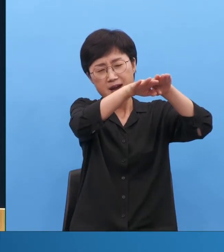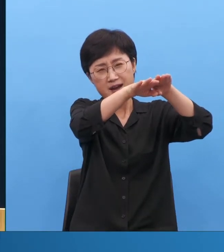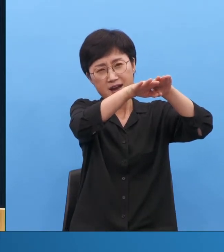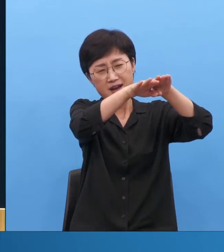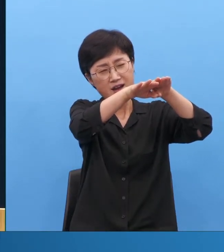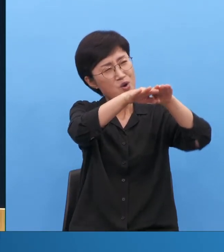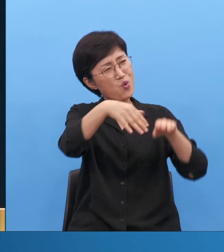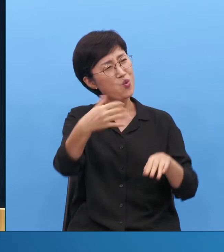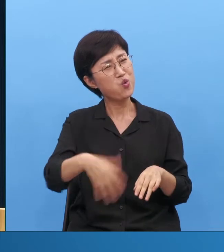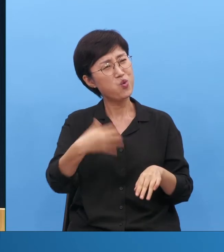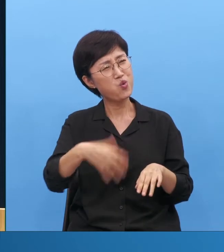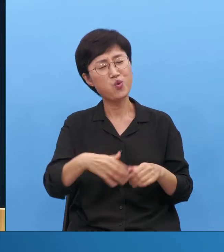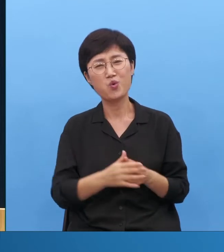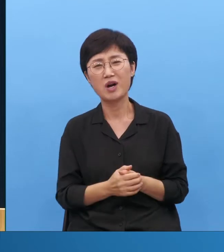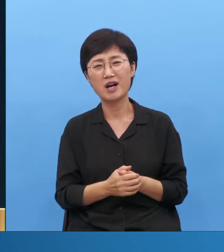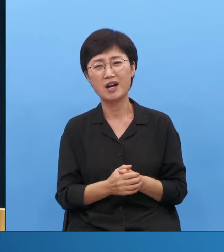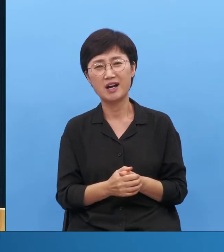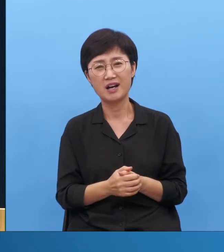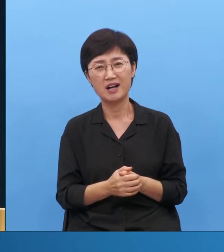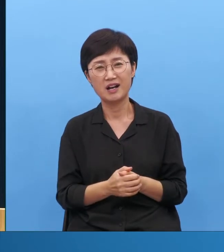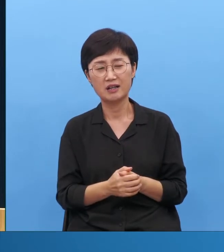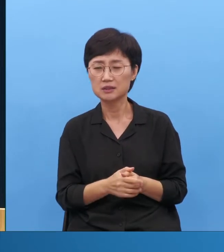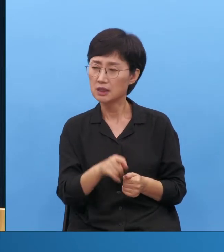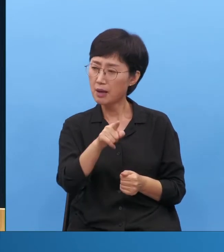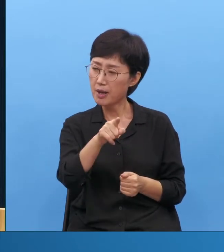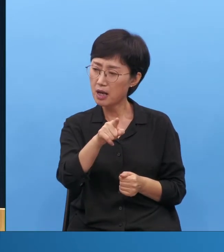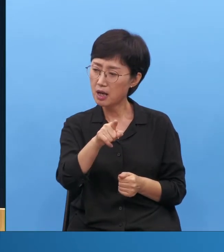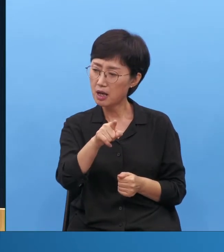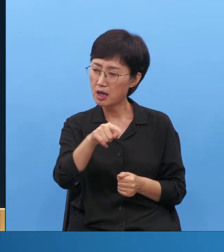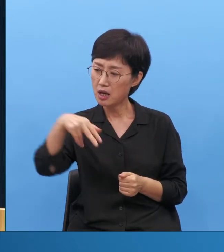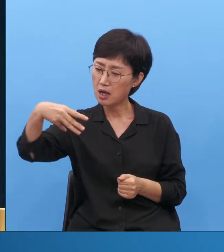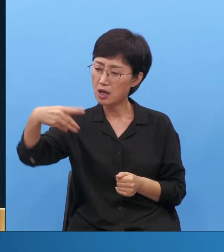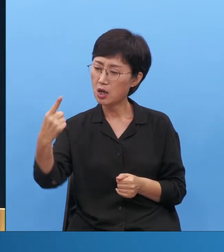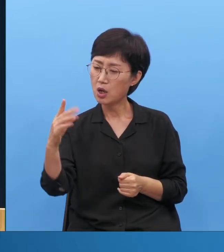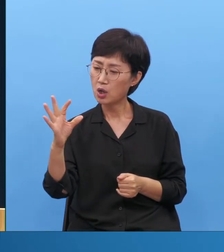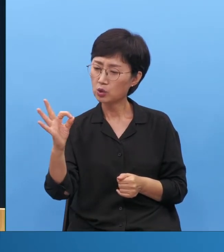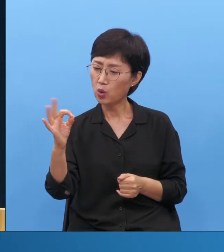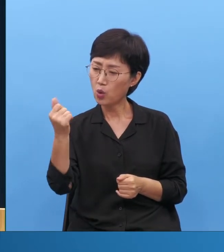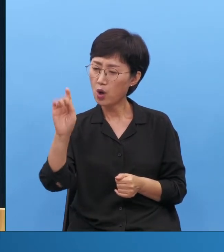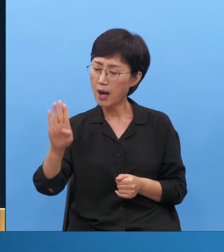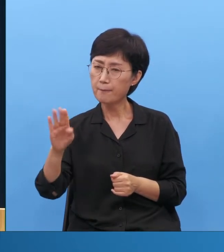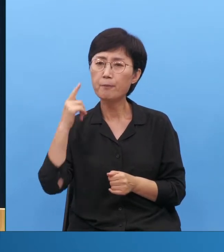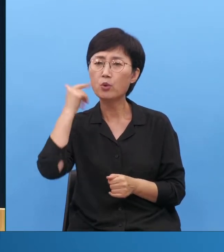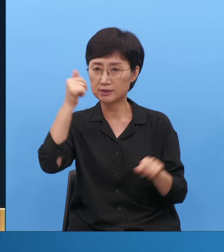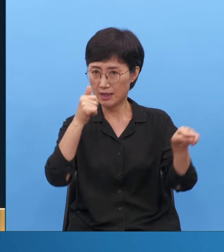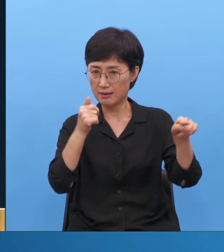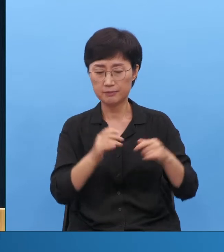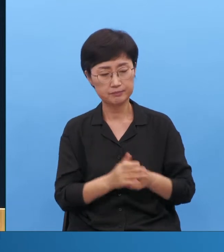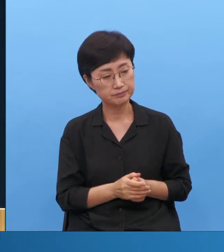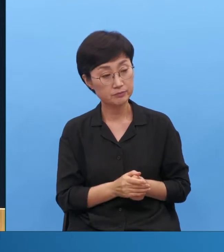you would be awed by his accomplishments. 제가 알기로 통합적 목사인 줄 알고 있는데요. 어느 날